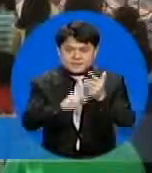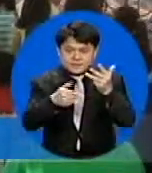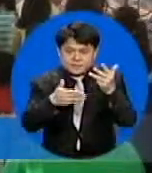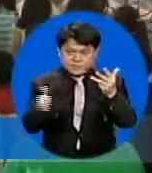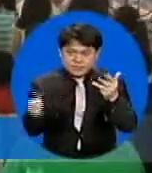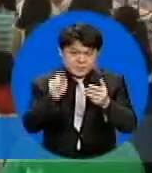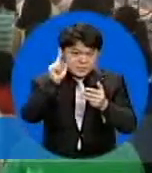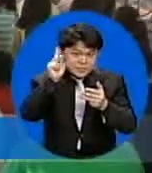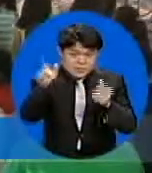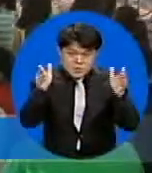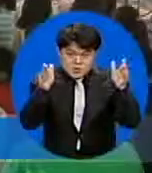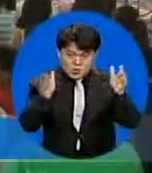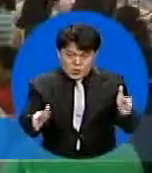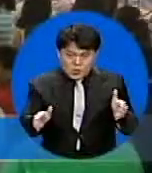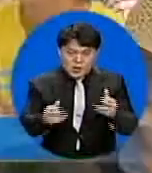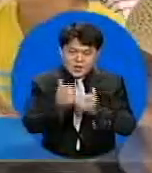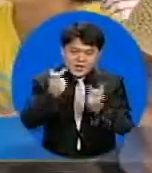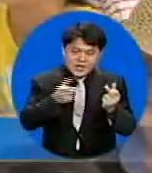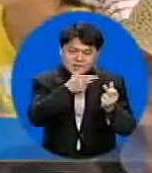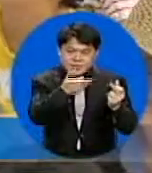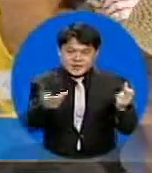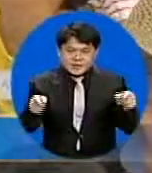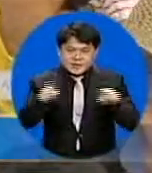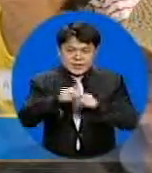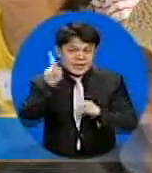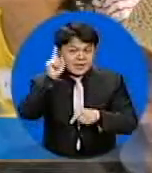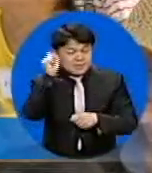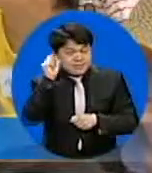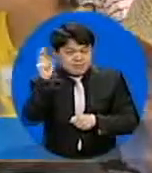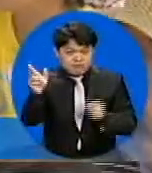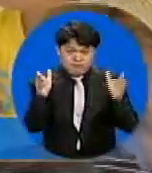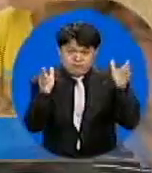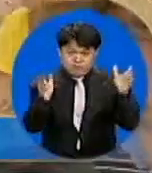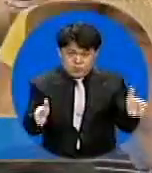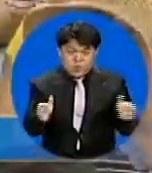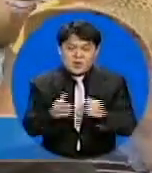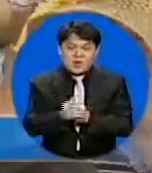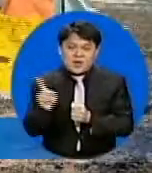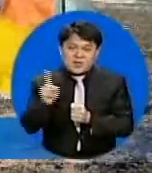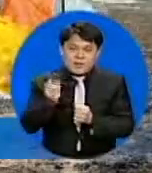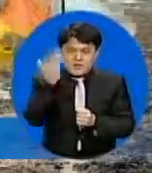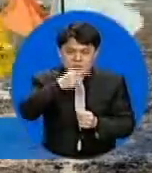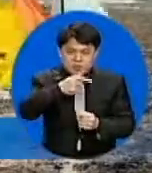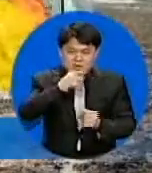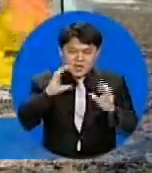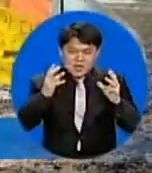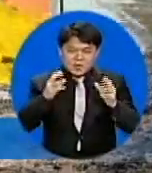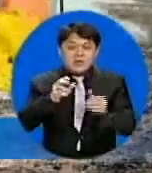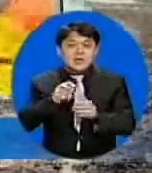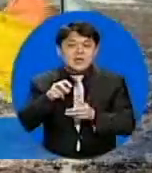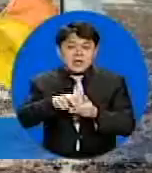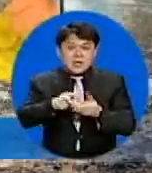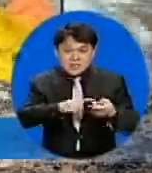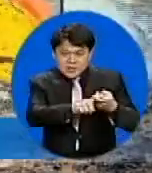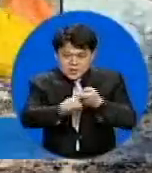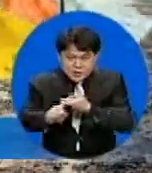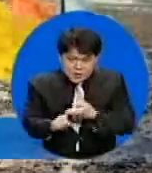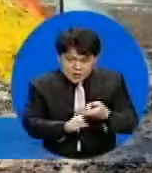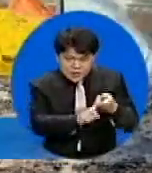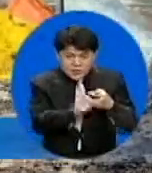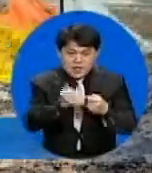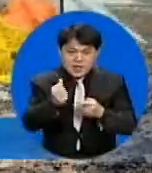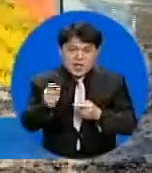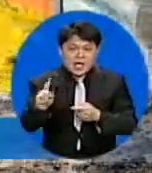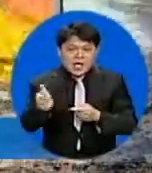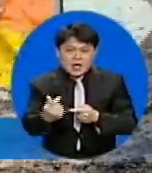에코 힐링 캠프는 자연과 함께하는 1박 2일이라는 주제로 여수 지역 아동센터 연합회와 한화그룹 호남 지역 사업장